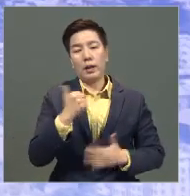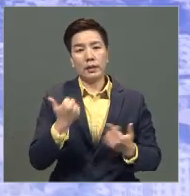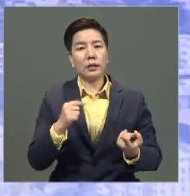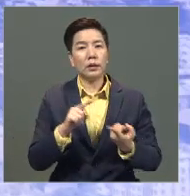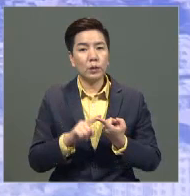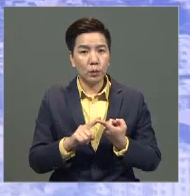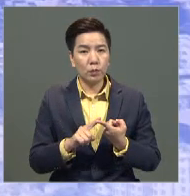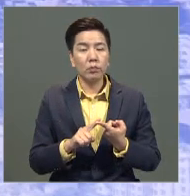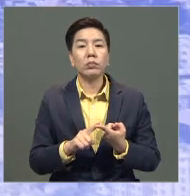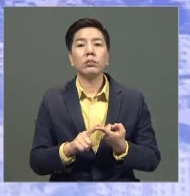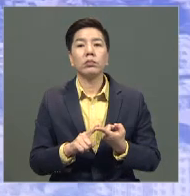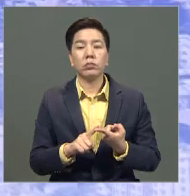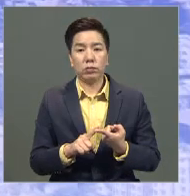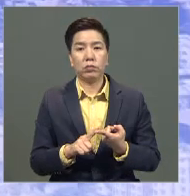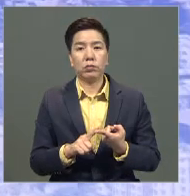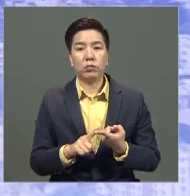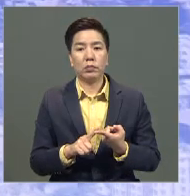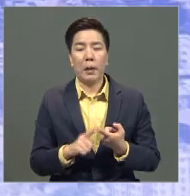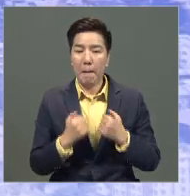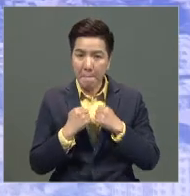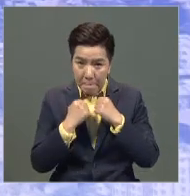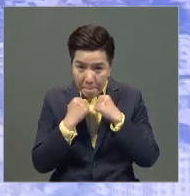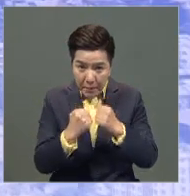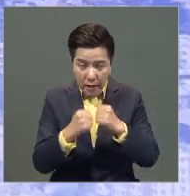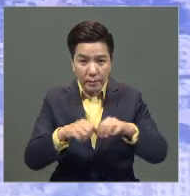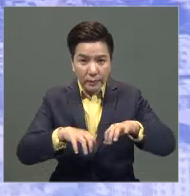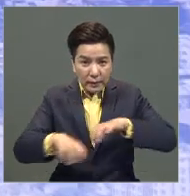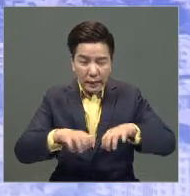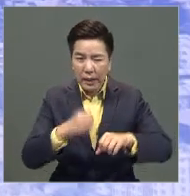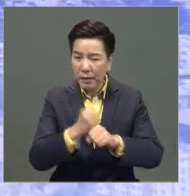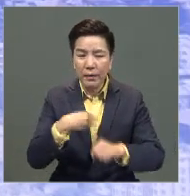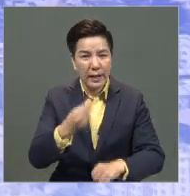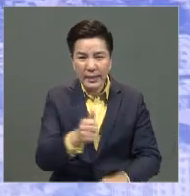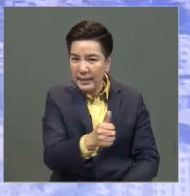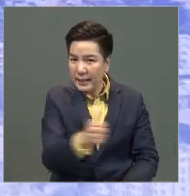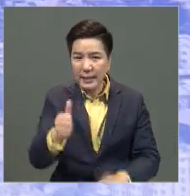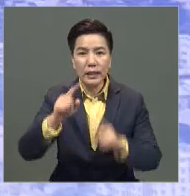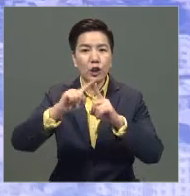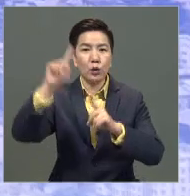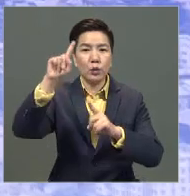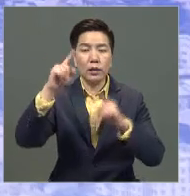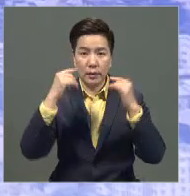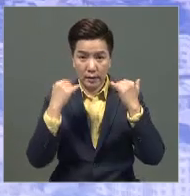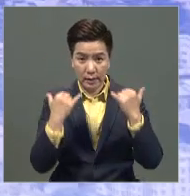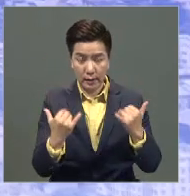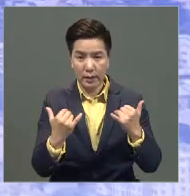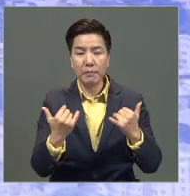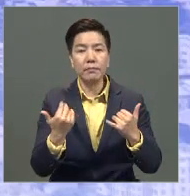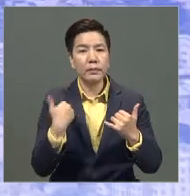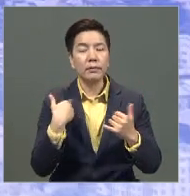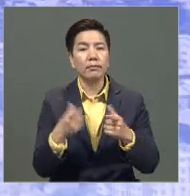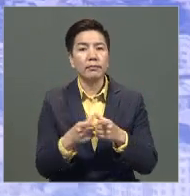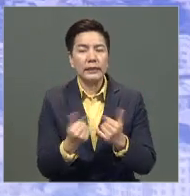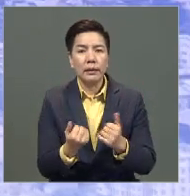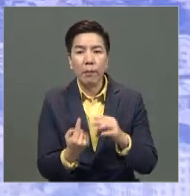รื่องที่พยายามที่จะจัดการให้ได้ดีที่สุดนะครับแต่ว่าก็ยังมีกรณีอย่างนี้เกิ